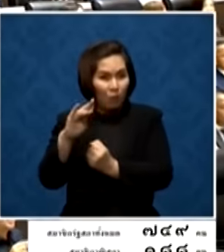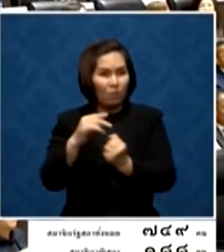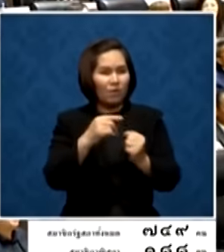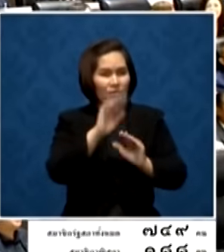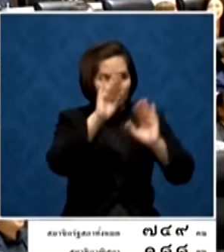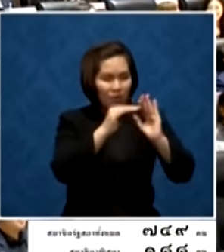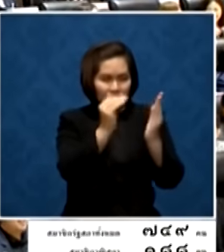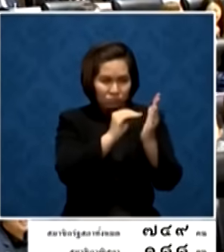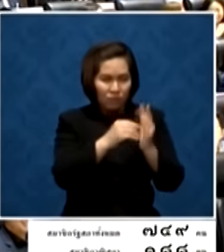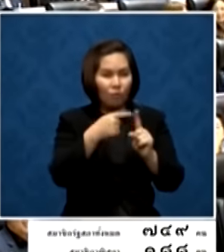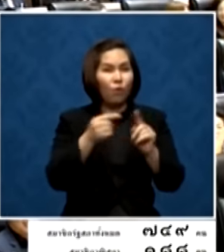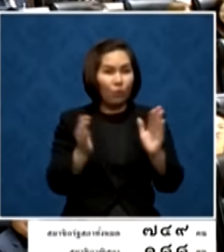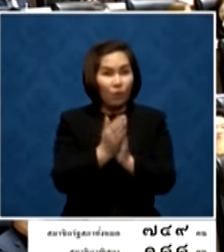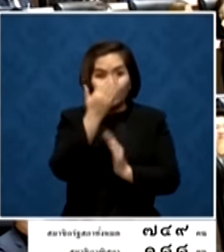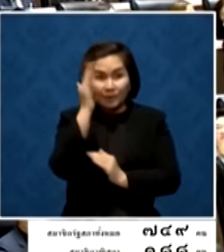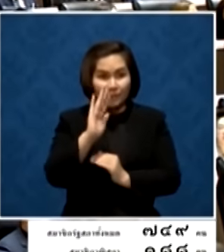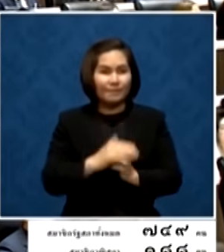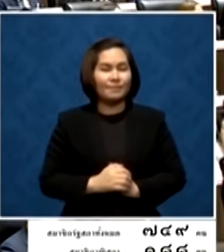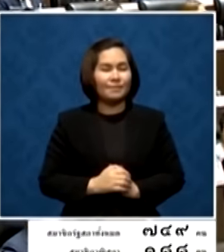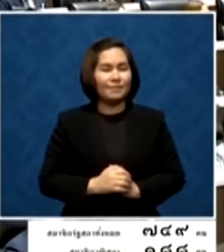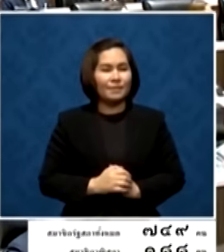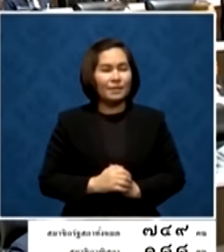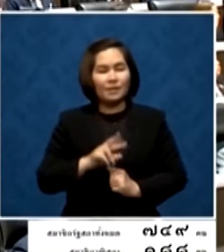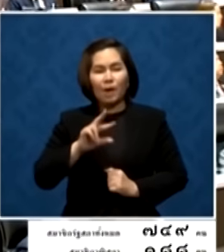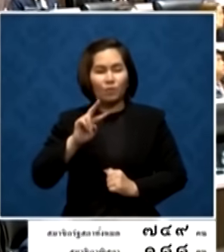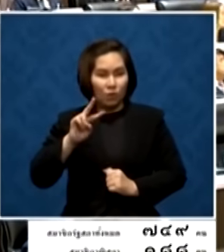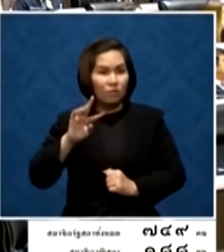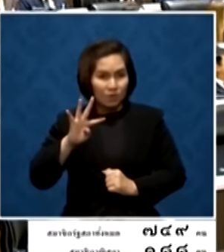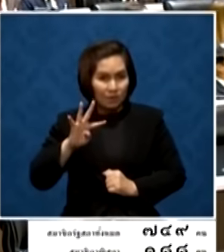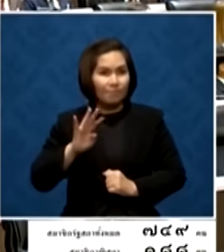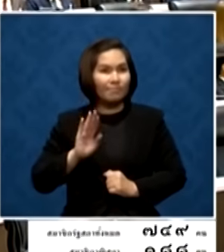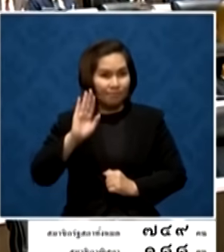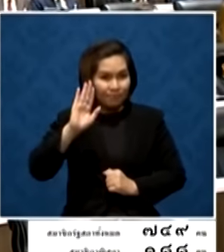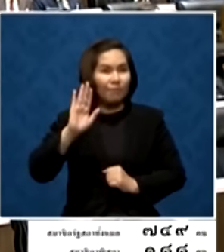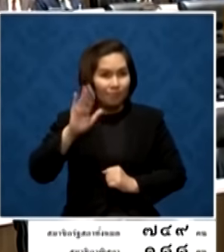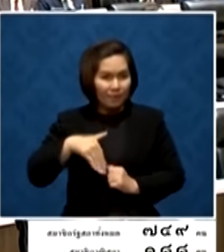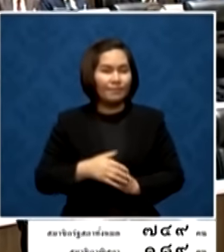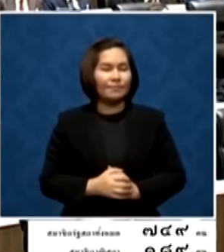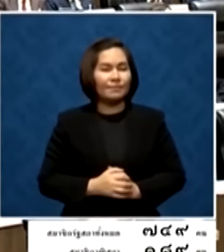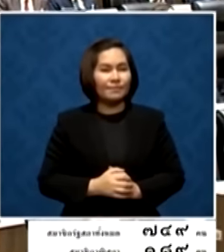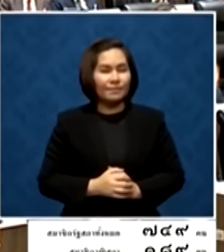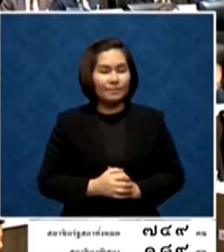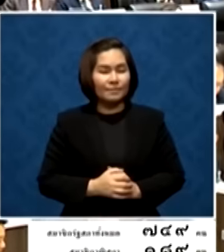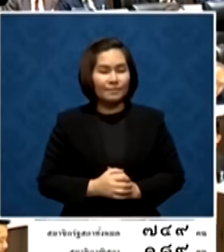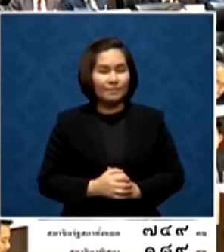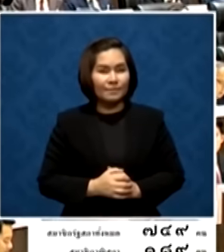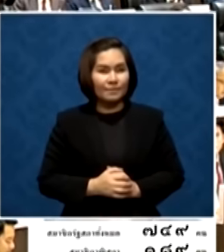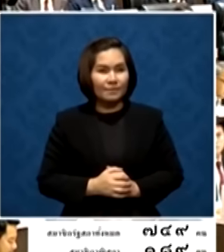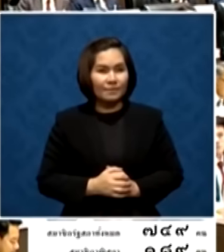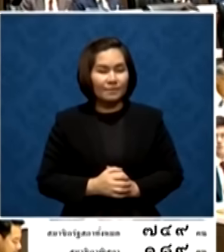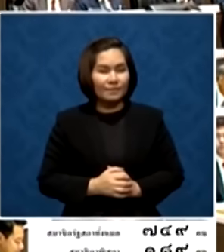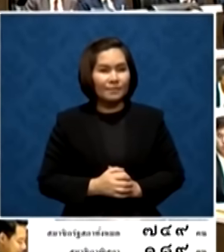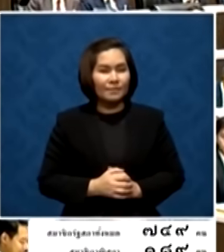สิ่งนี้ควรจะถูกยื่นให้ศาลรัฐธรรมนูญวินิจฉัยแล้วทุกคนน่ะที่มีส่วนเขาเรียกว่าสม